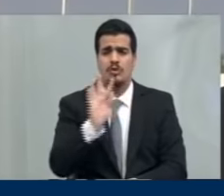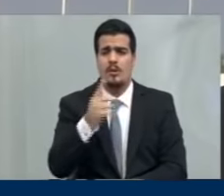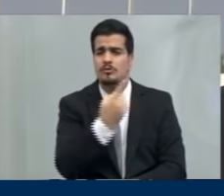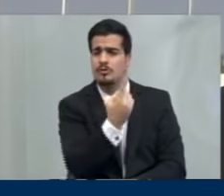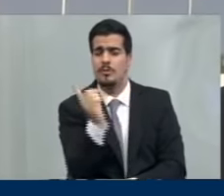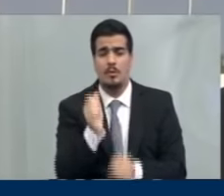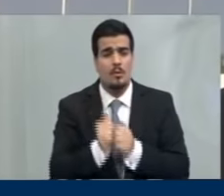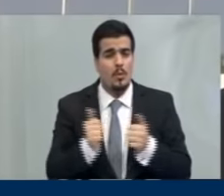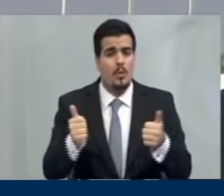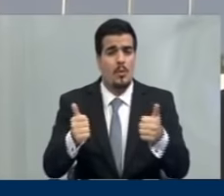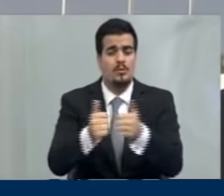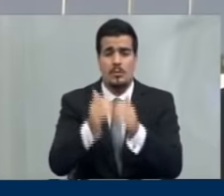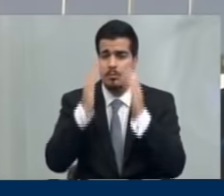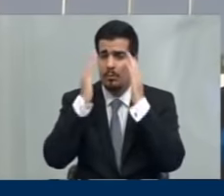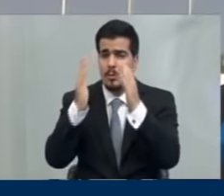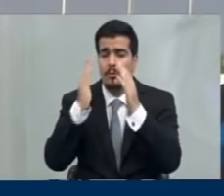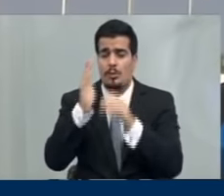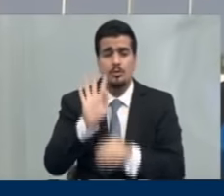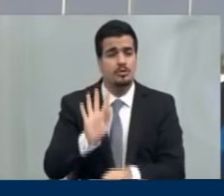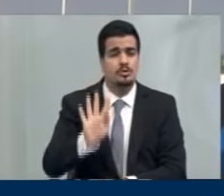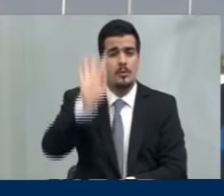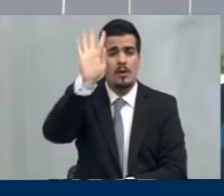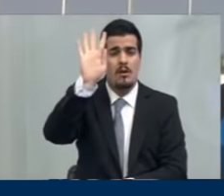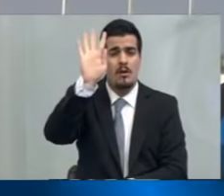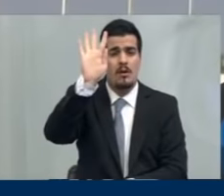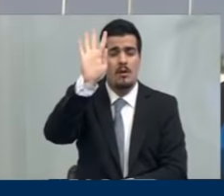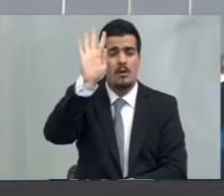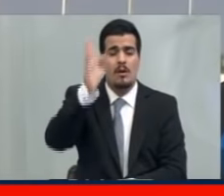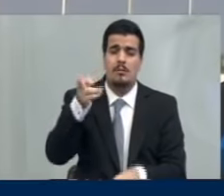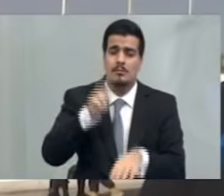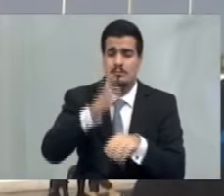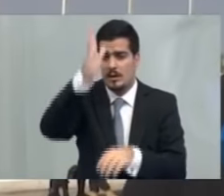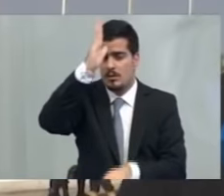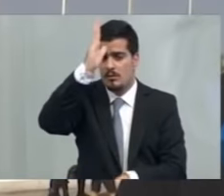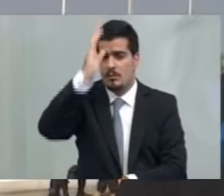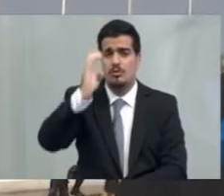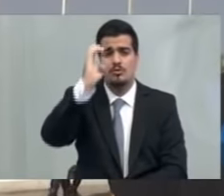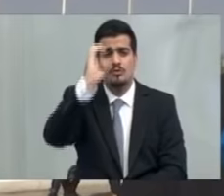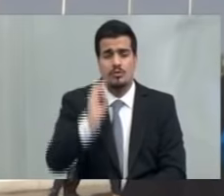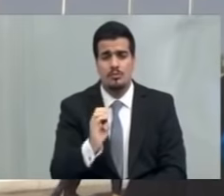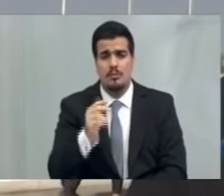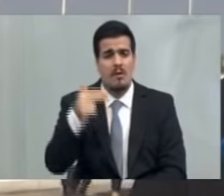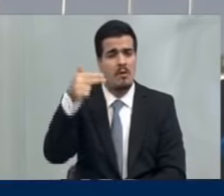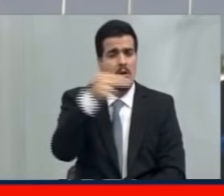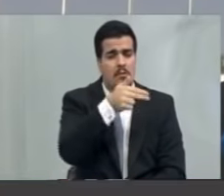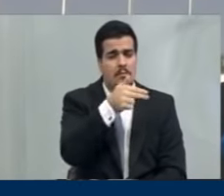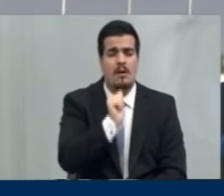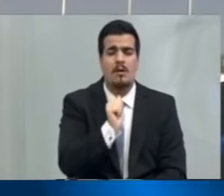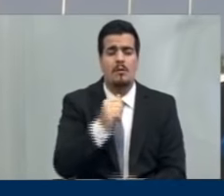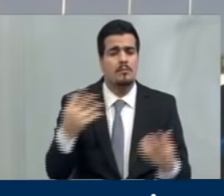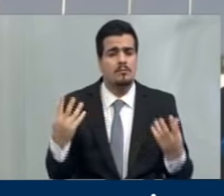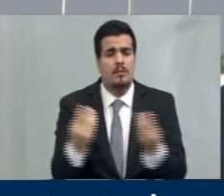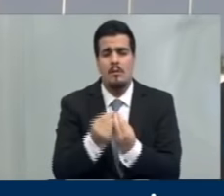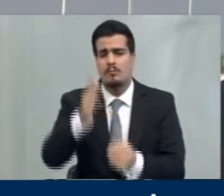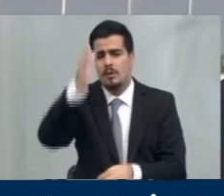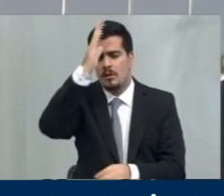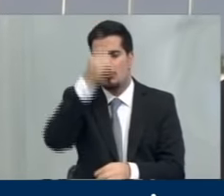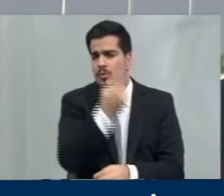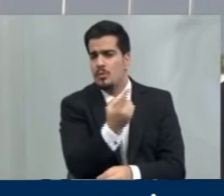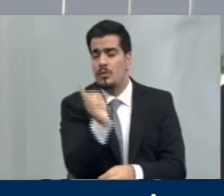أهل العراقيين من شمال العراق إلى جنوبه ومن شرقه إلى غربه،